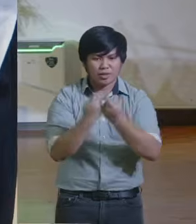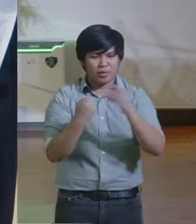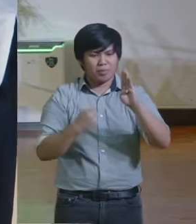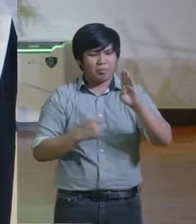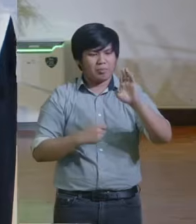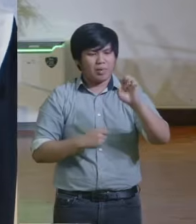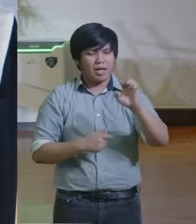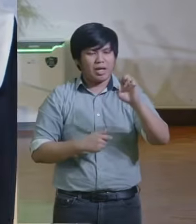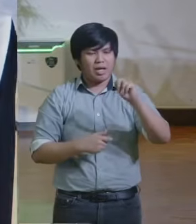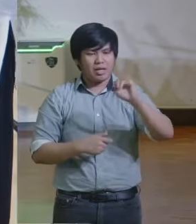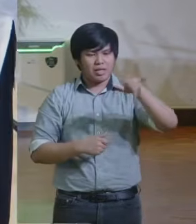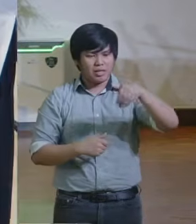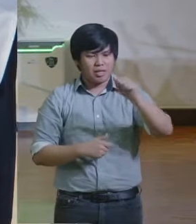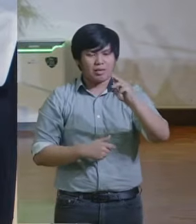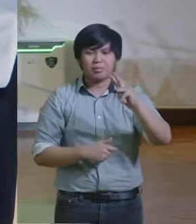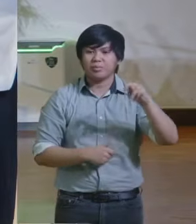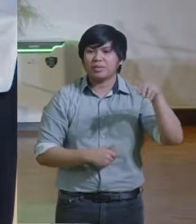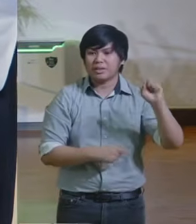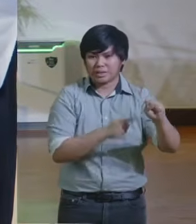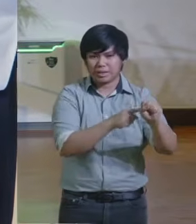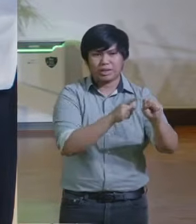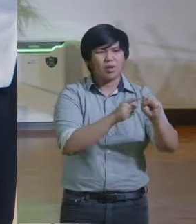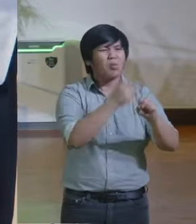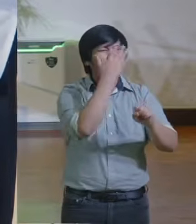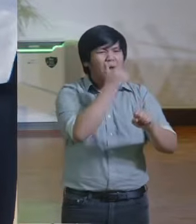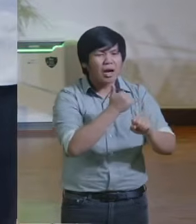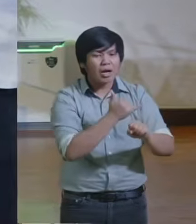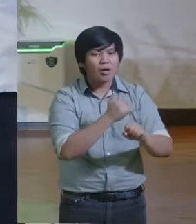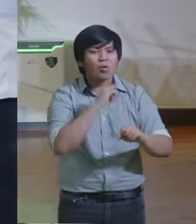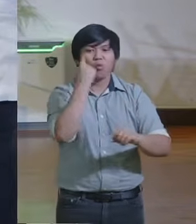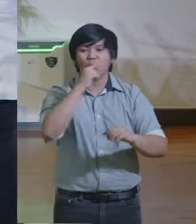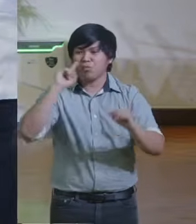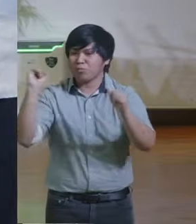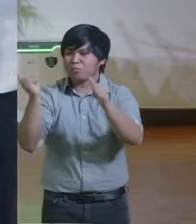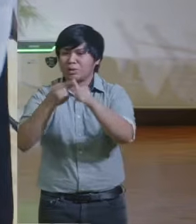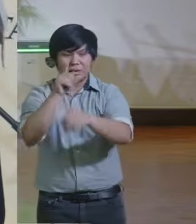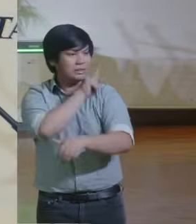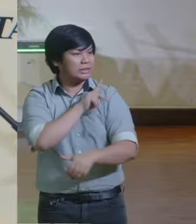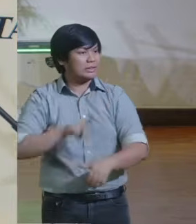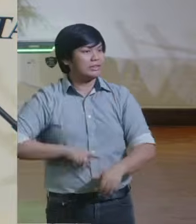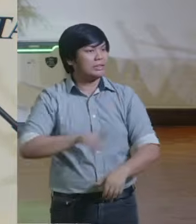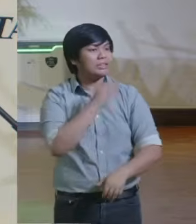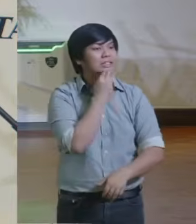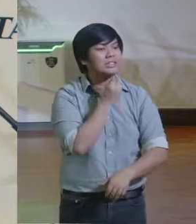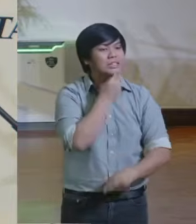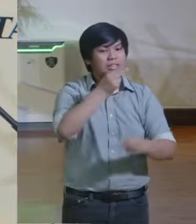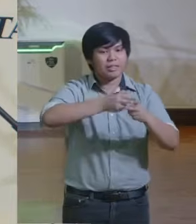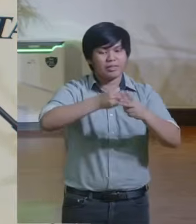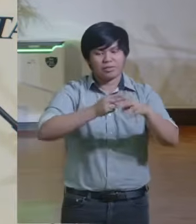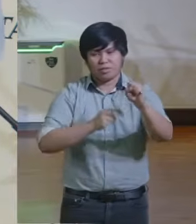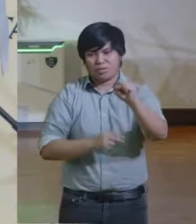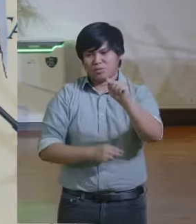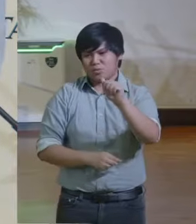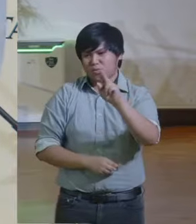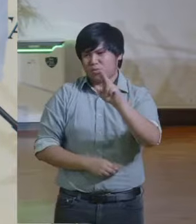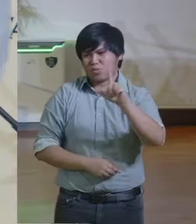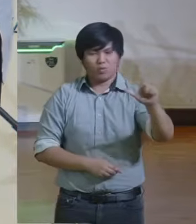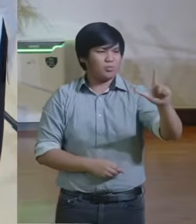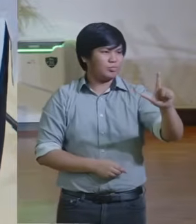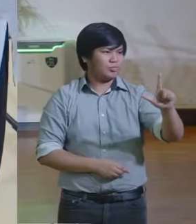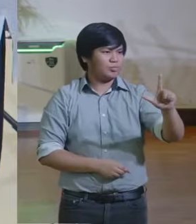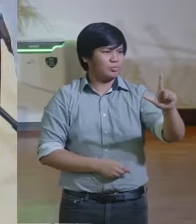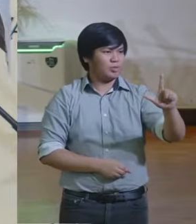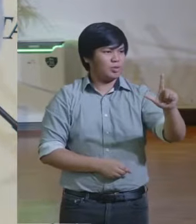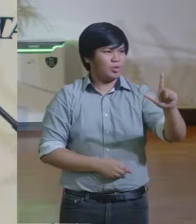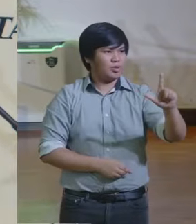Kaya ang pangalan niya, Saul. Bakit? Ang unang hari ng Israel ay si Saul.